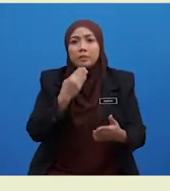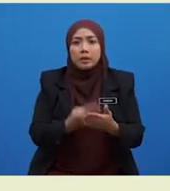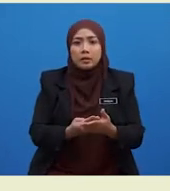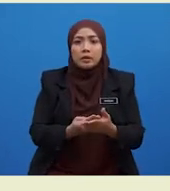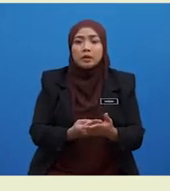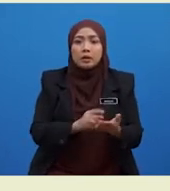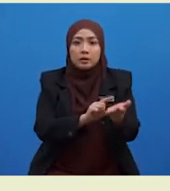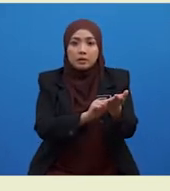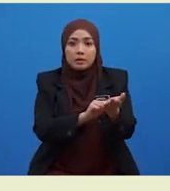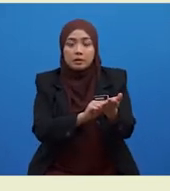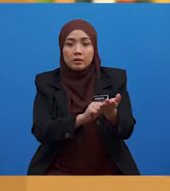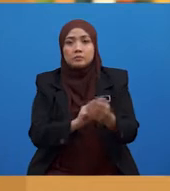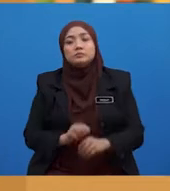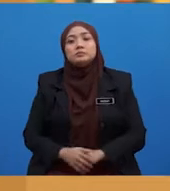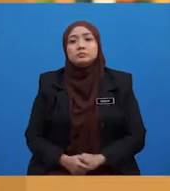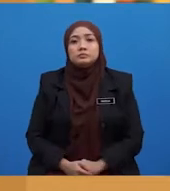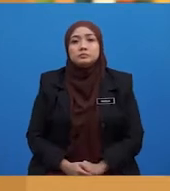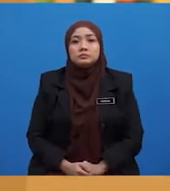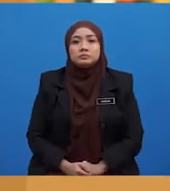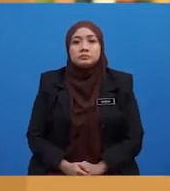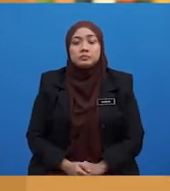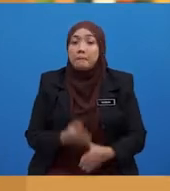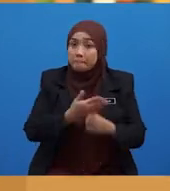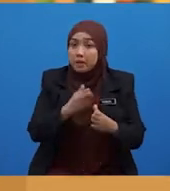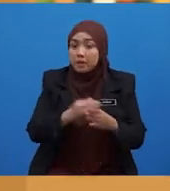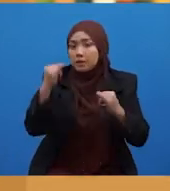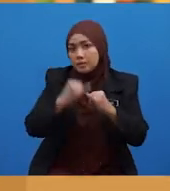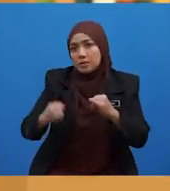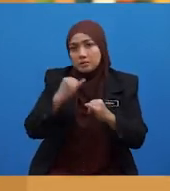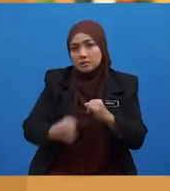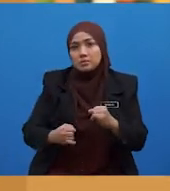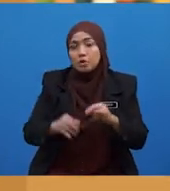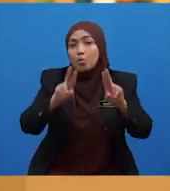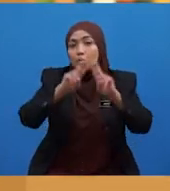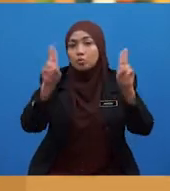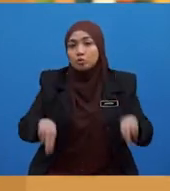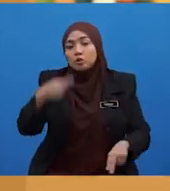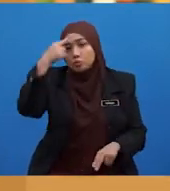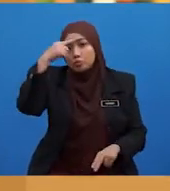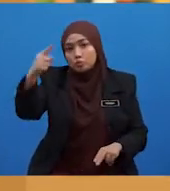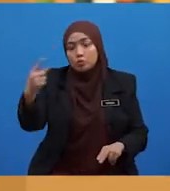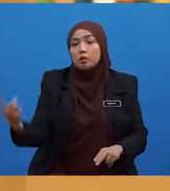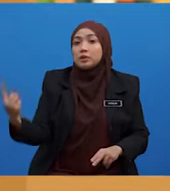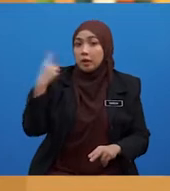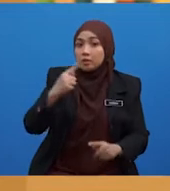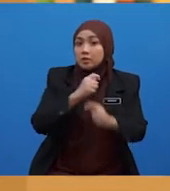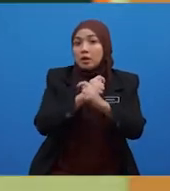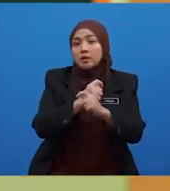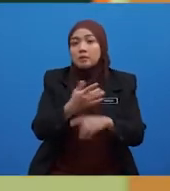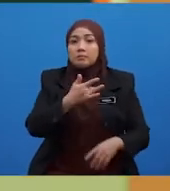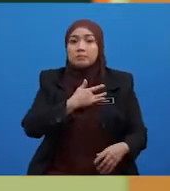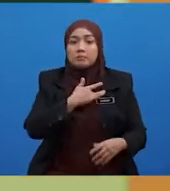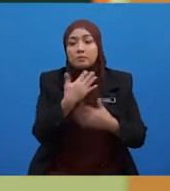atau kadar nadi pemulihan. Kita teruskan bahagian terakhir, iaitu ujian untuk daya tahan